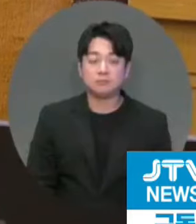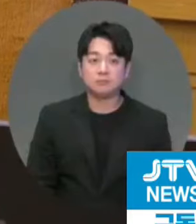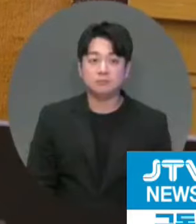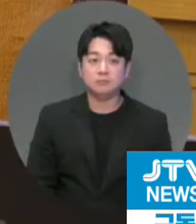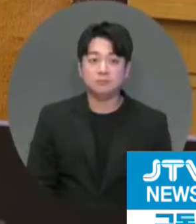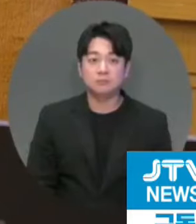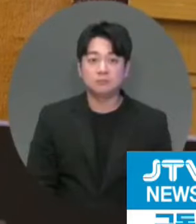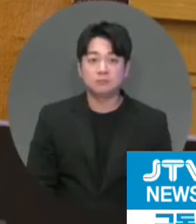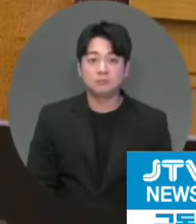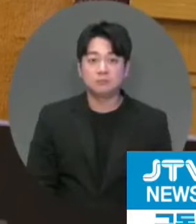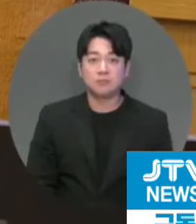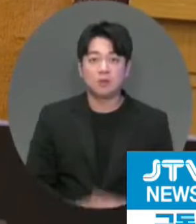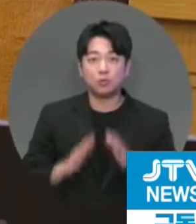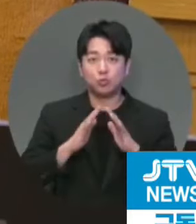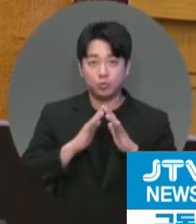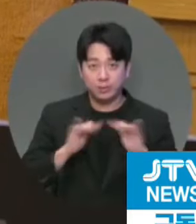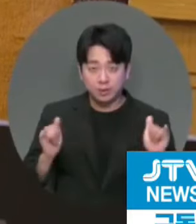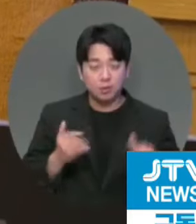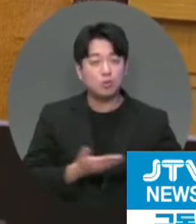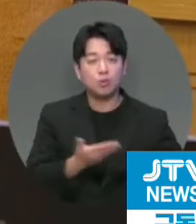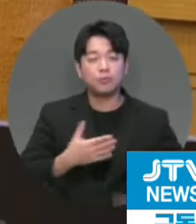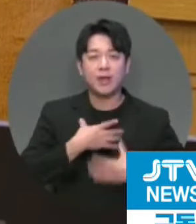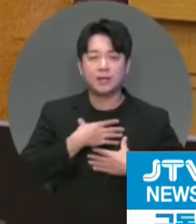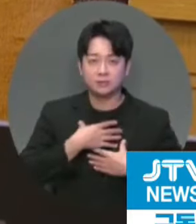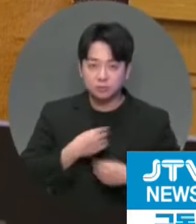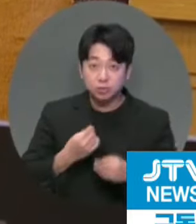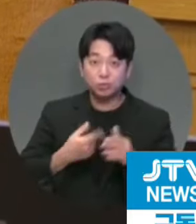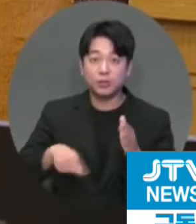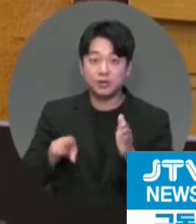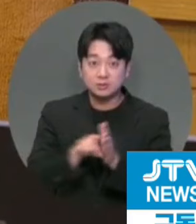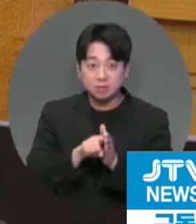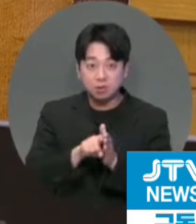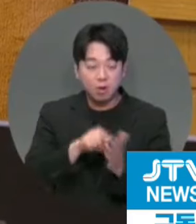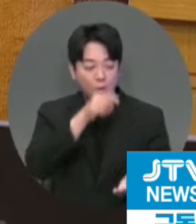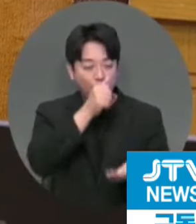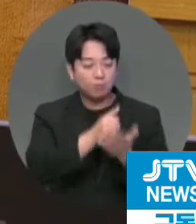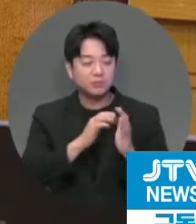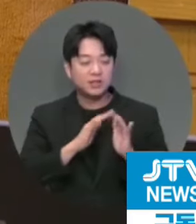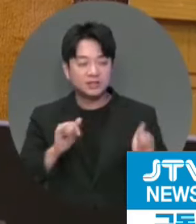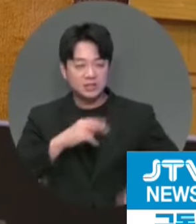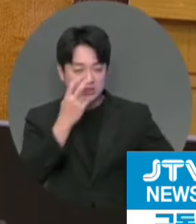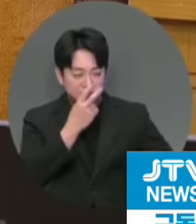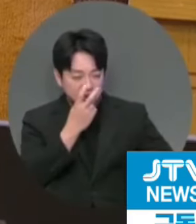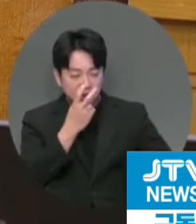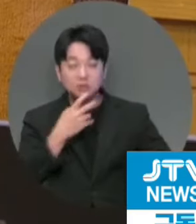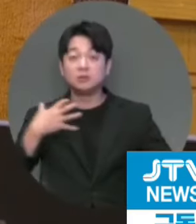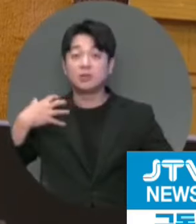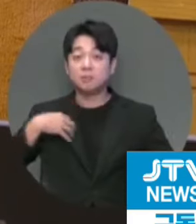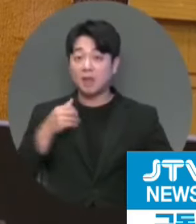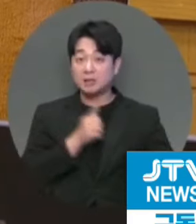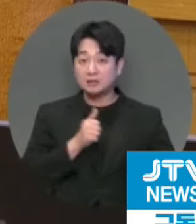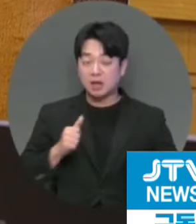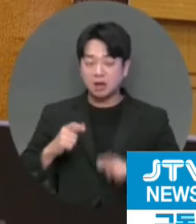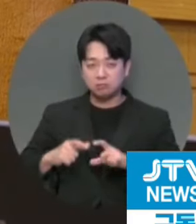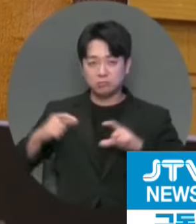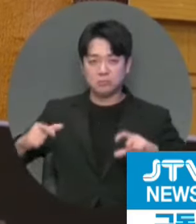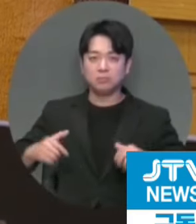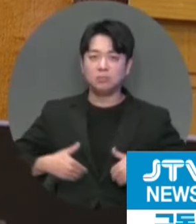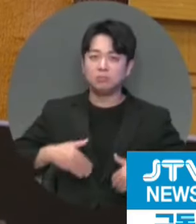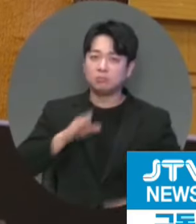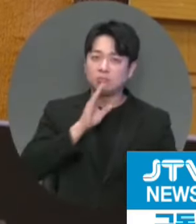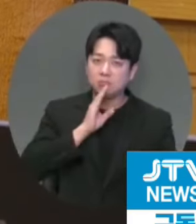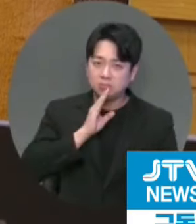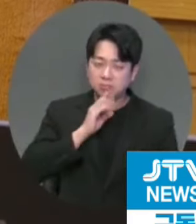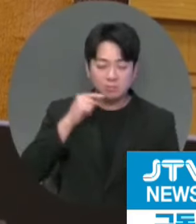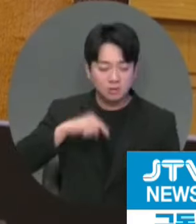위해서 관리 인력을 좀 대폭 확충해야 된다라는 말씀을 드리면서 장관님께서 좀 이 문제